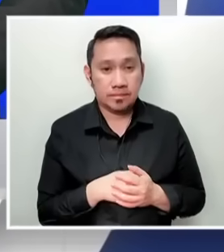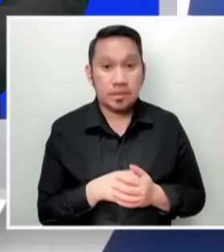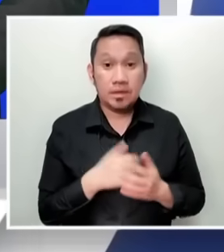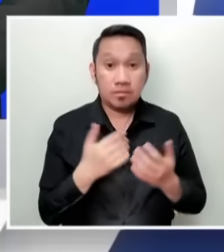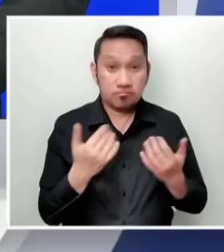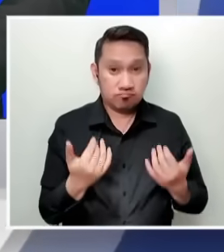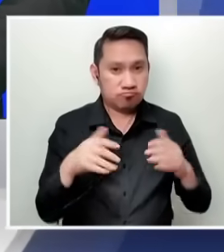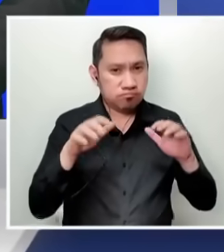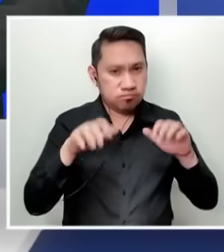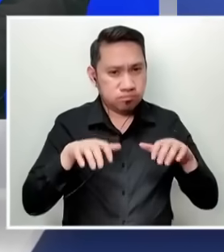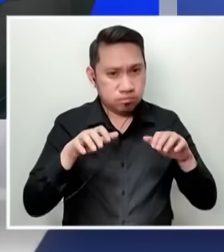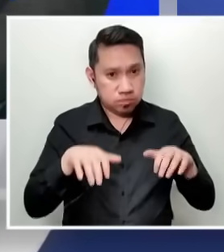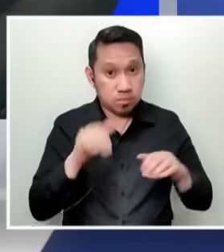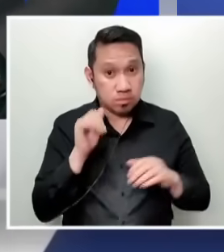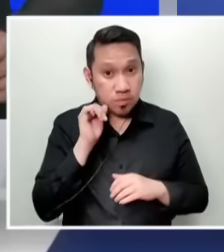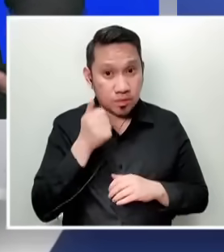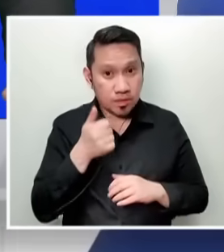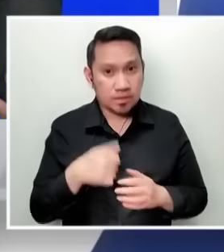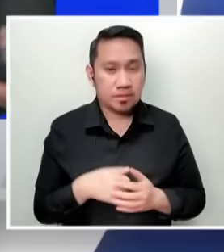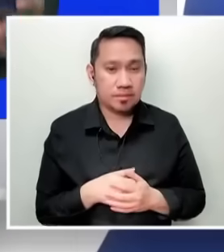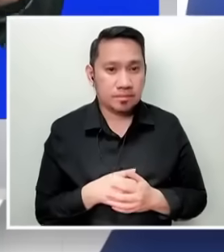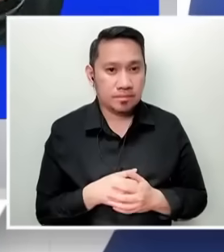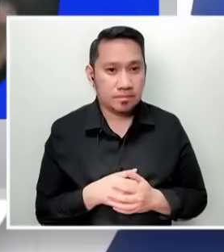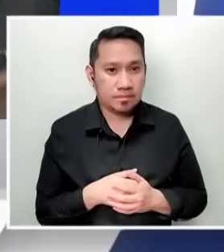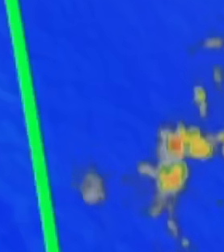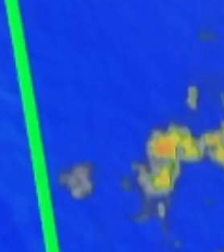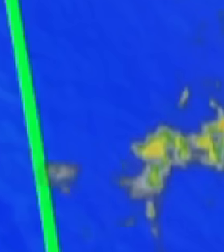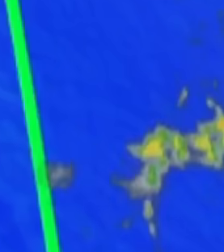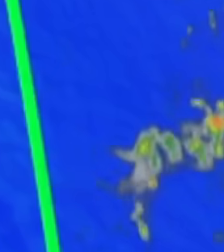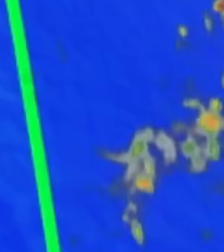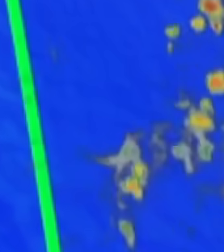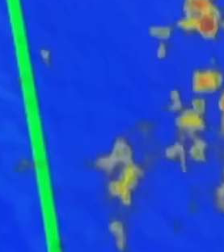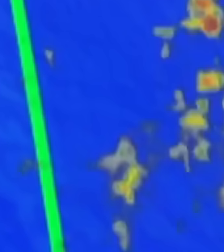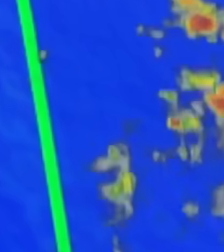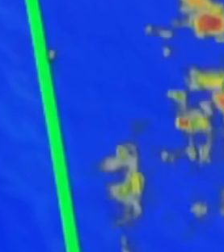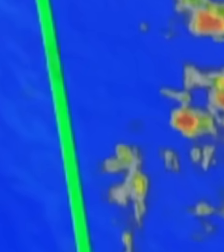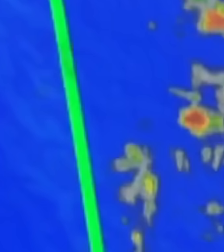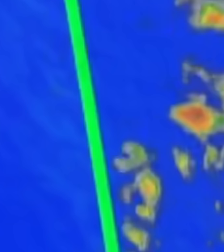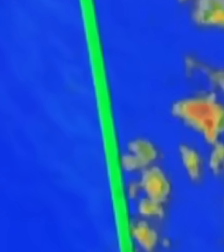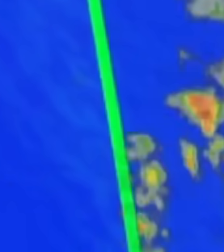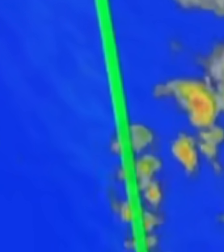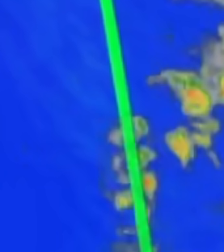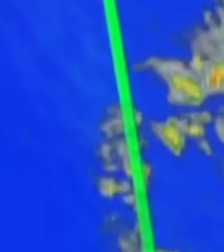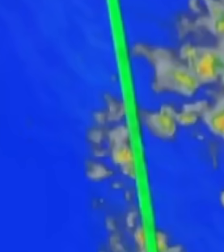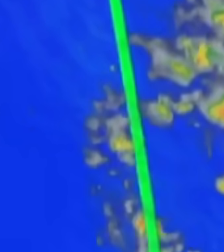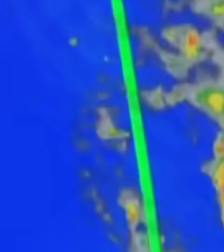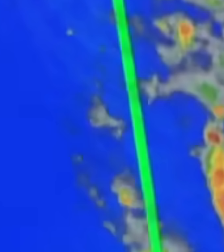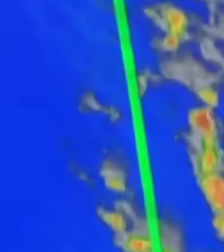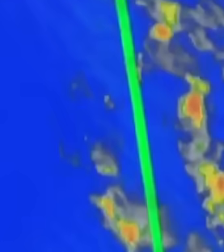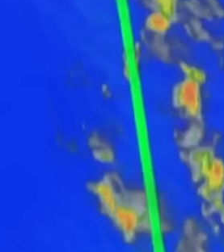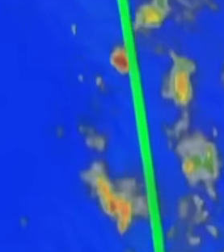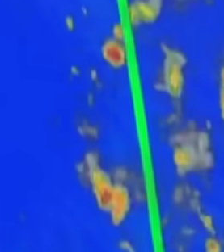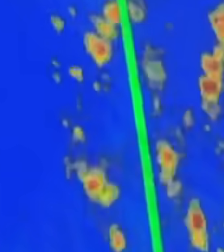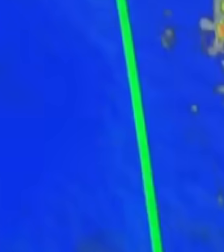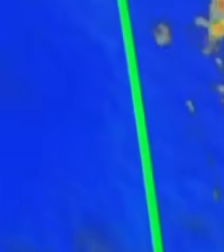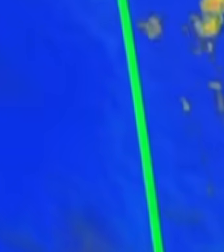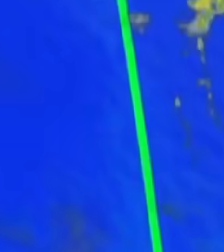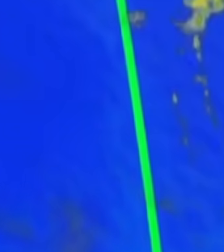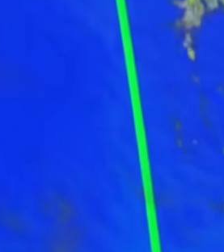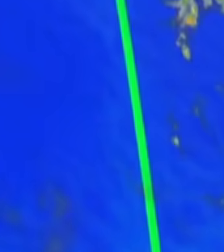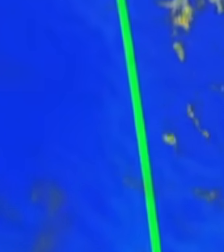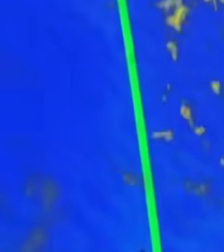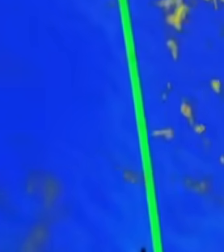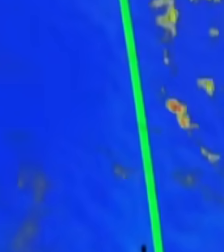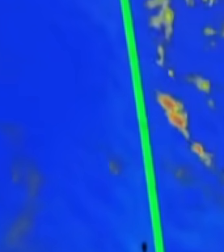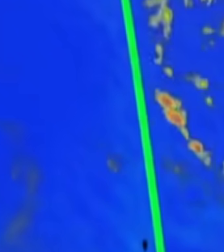magiging maulan pa ba bukas? Bernadette, maulan pa sa malaking bahagi ng Luzon bukas, kaya kapamilya maging listo pa rin dahil posible